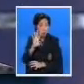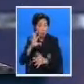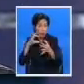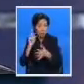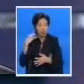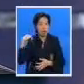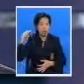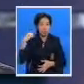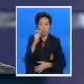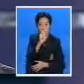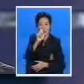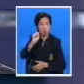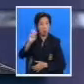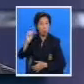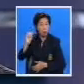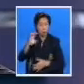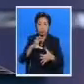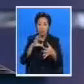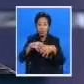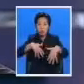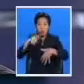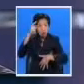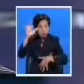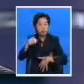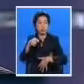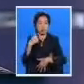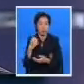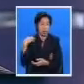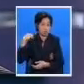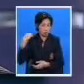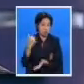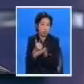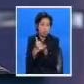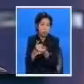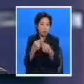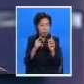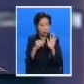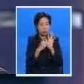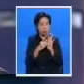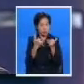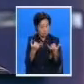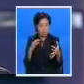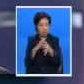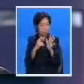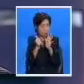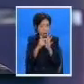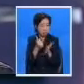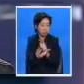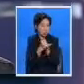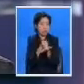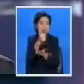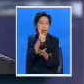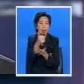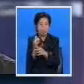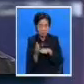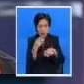ภาคชนบทส่วนภาคในเมืองเนี่ยถ้าระบบการกระจายยาเป็นไปด้วยความเรียบร้อยเนี่ยก็คงจะลดความเสียหายได้เอ่อผมเรียนอย่างนี้นิด